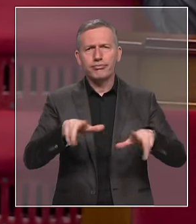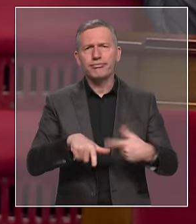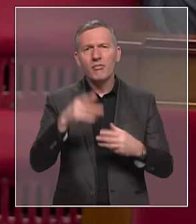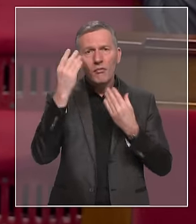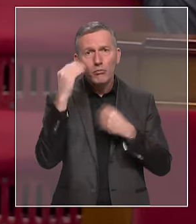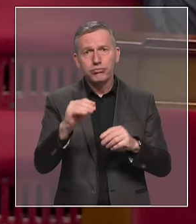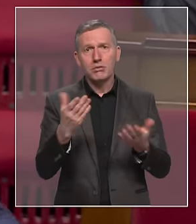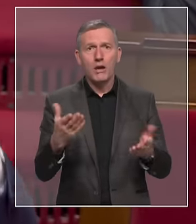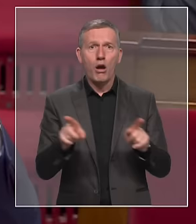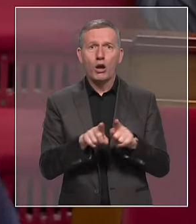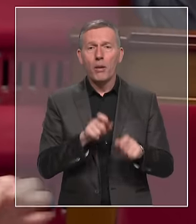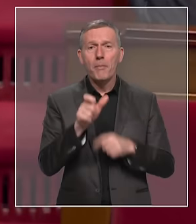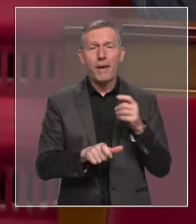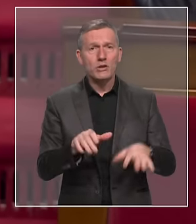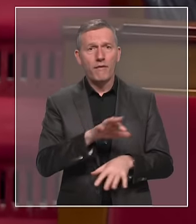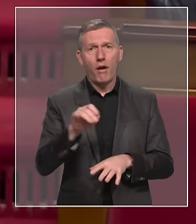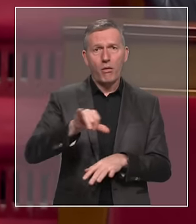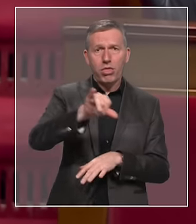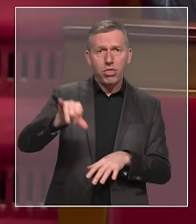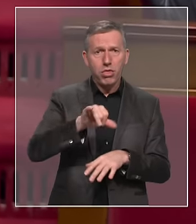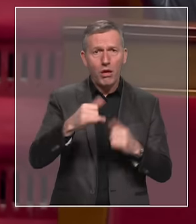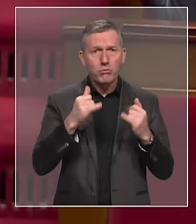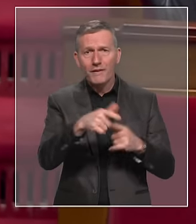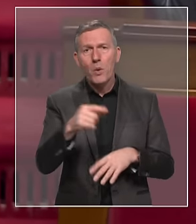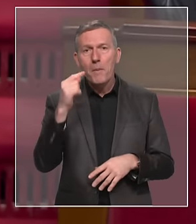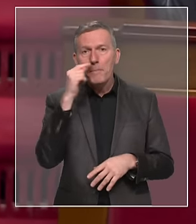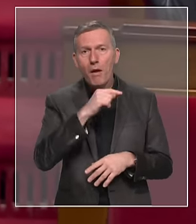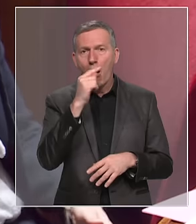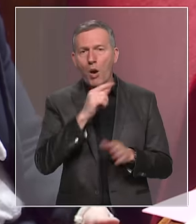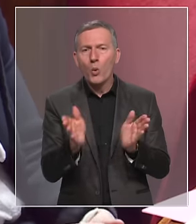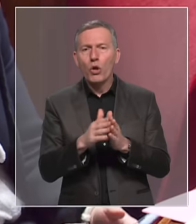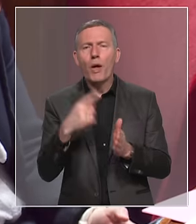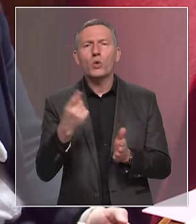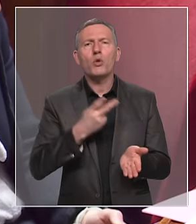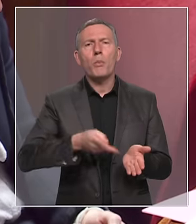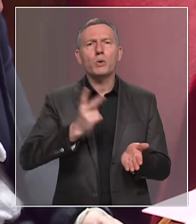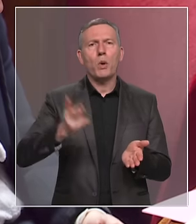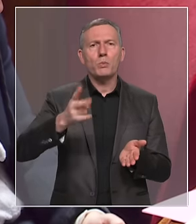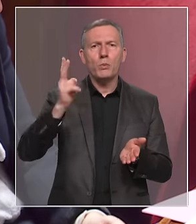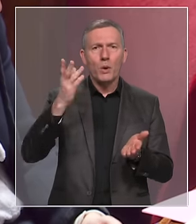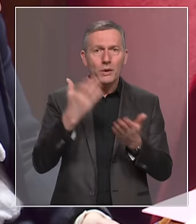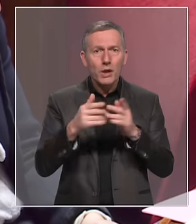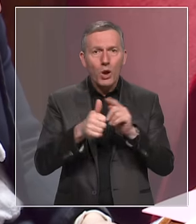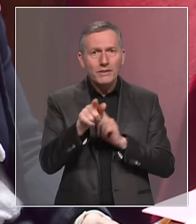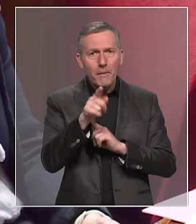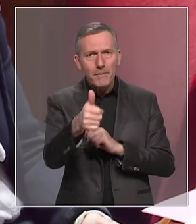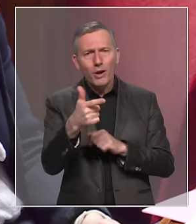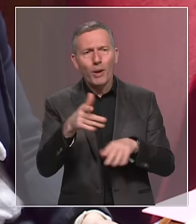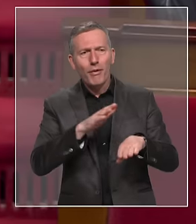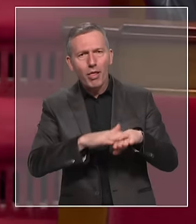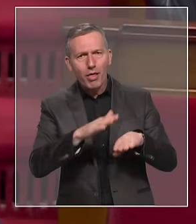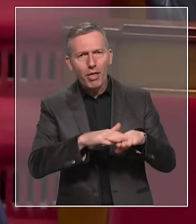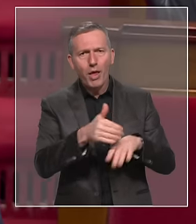C'est prendre aux Français en les trompant. Vous montez aux Français pour leur demander toujours plus. Mais surtout, vous continuez de chouchouter